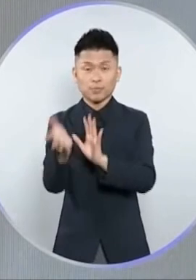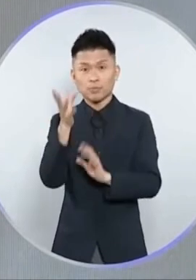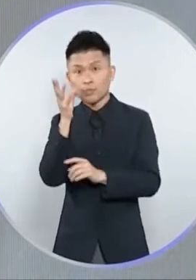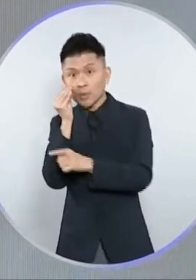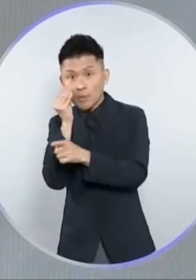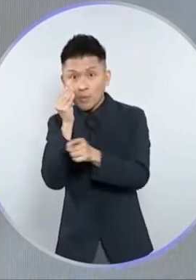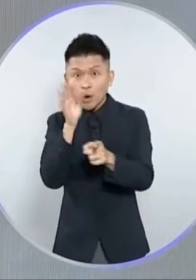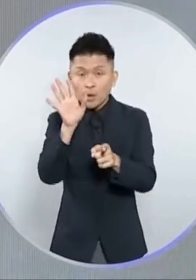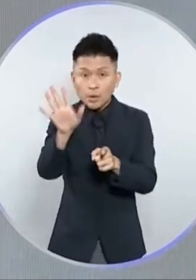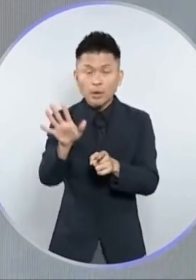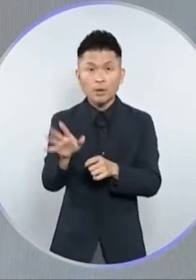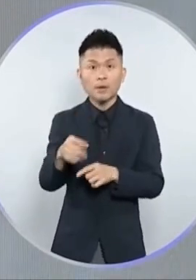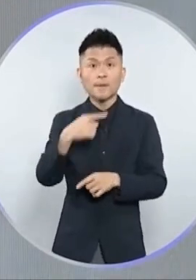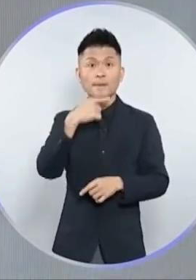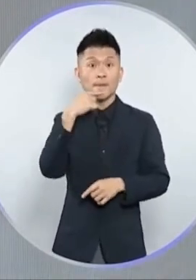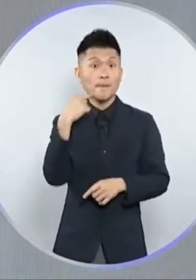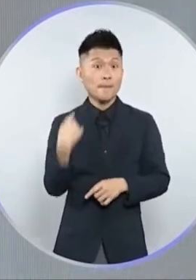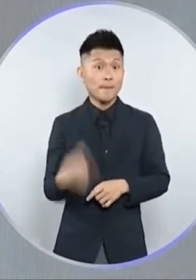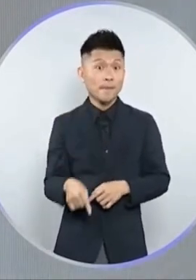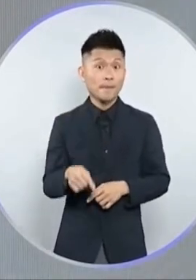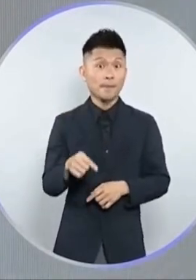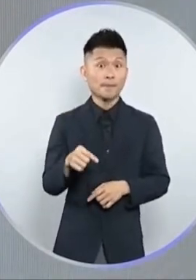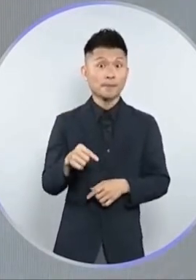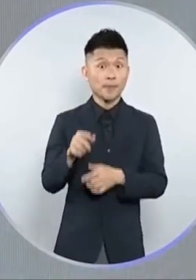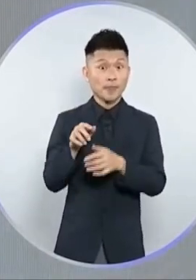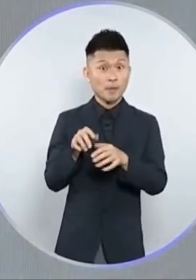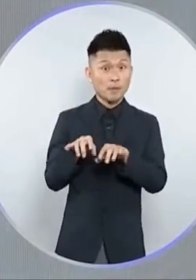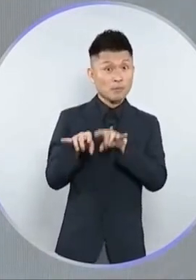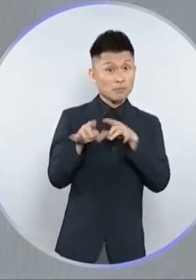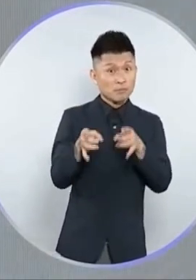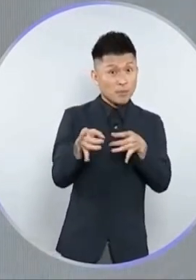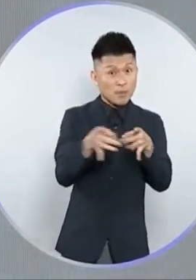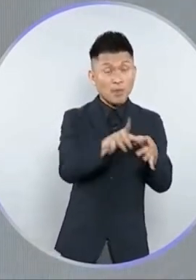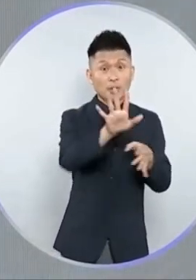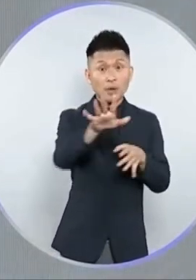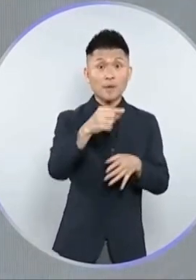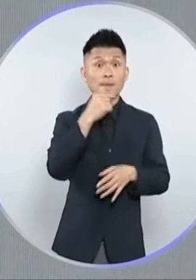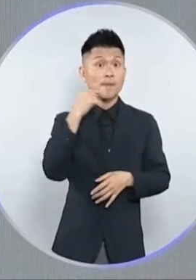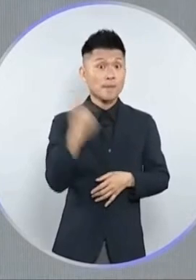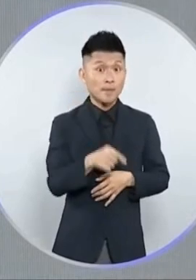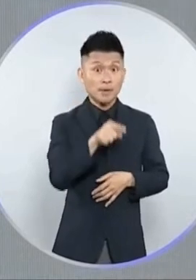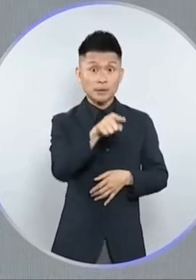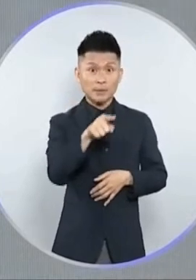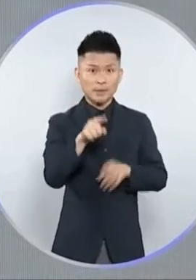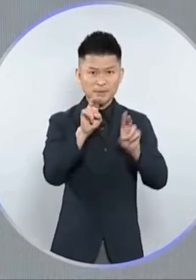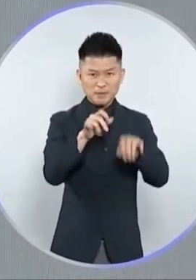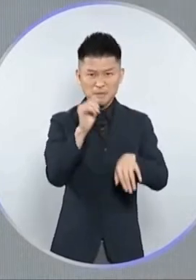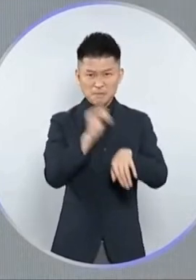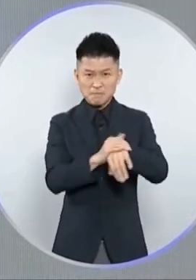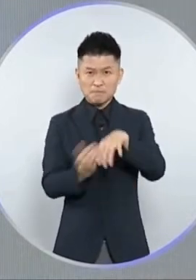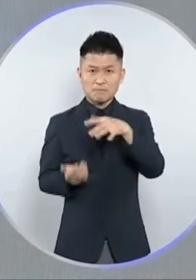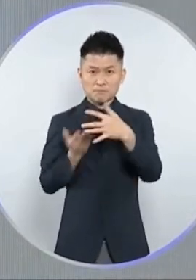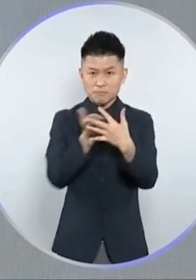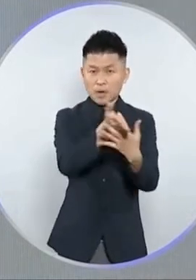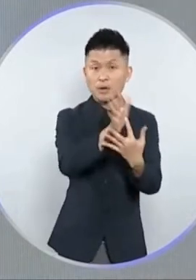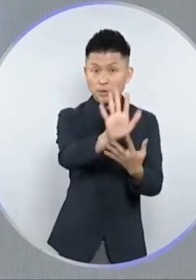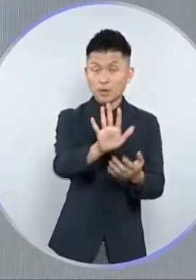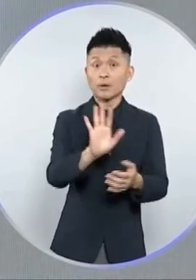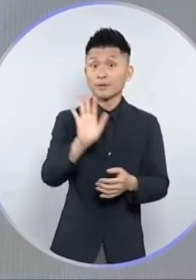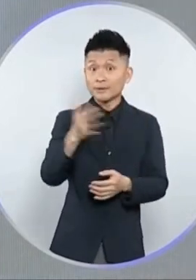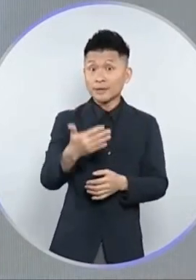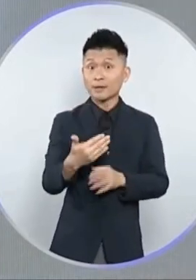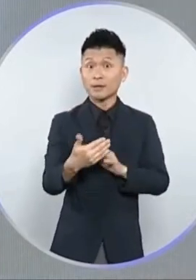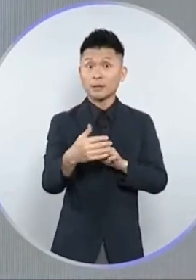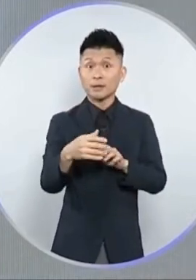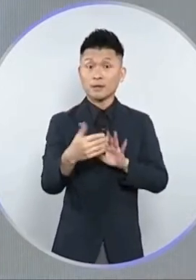他说乌克兰不是没有被攻击，乌克兰是很厉害的这种 骇客再进来，但是他说防